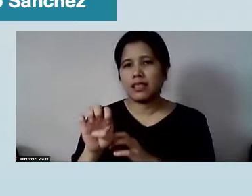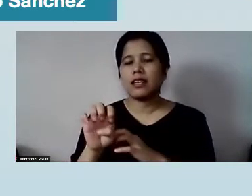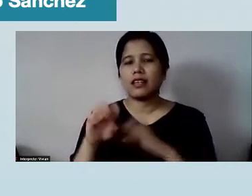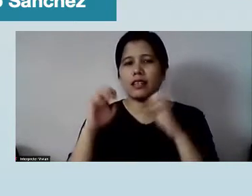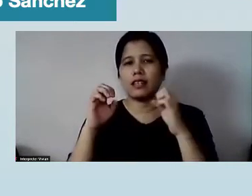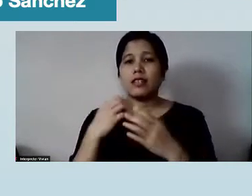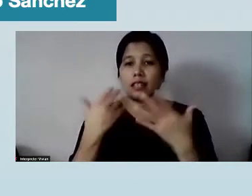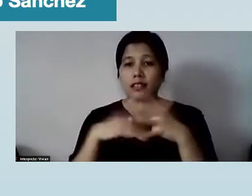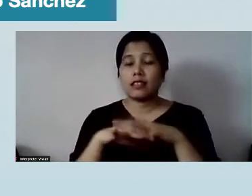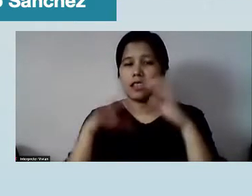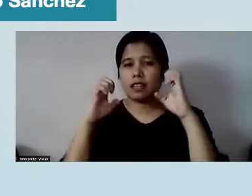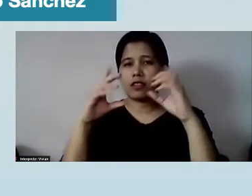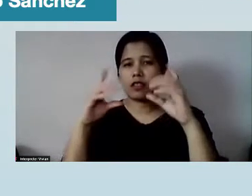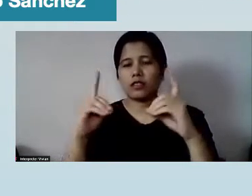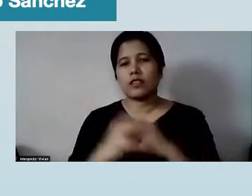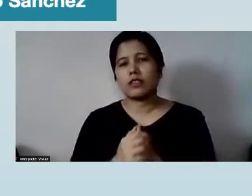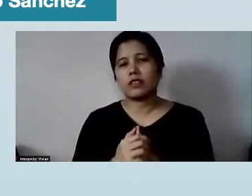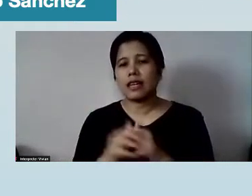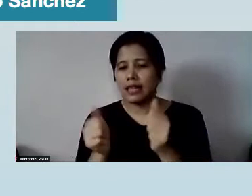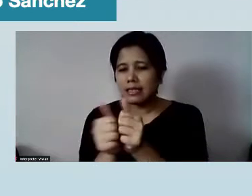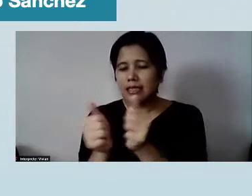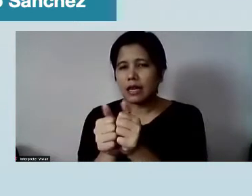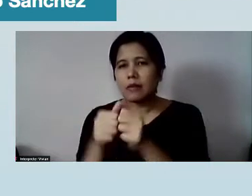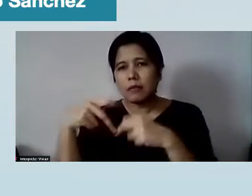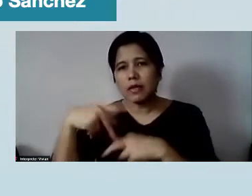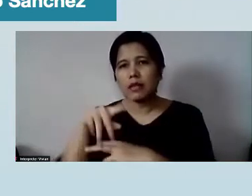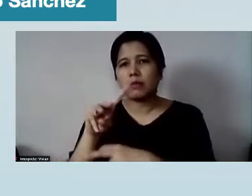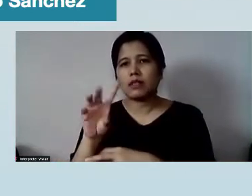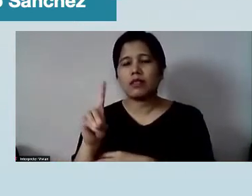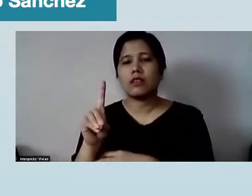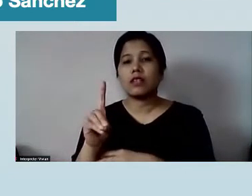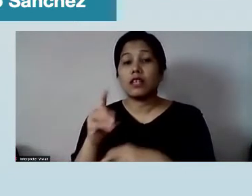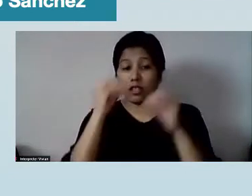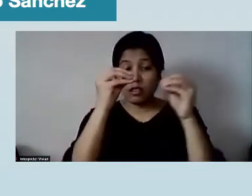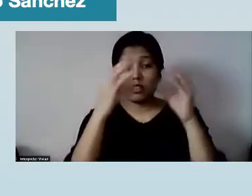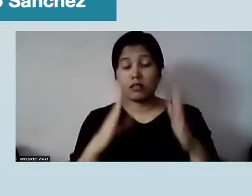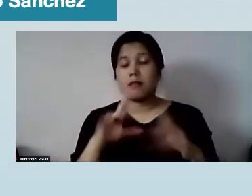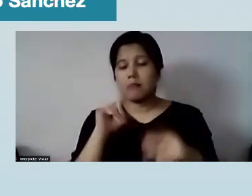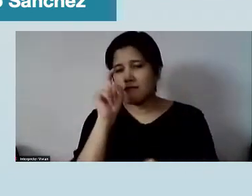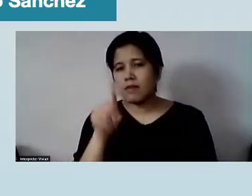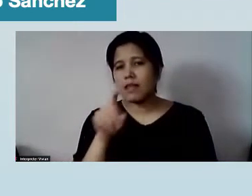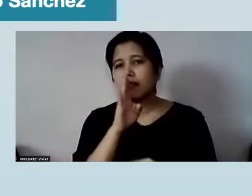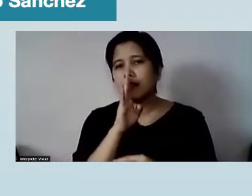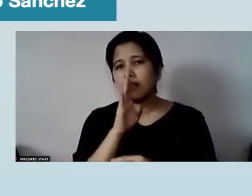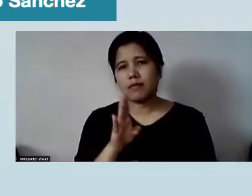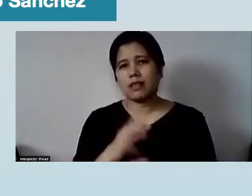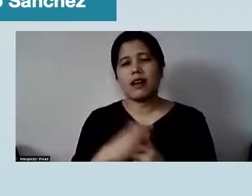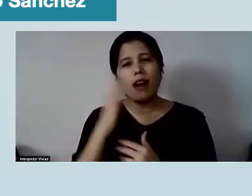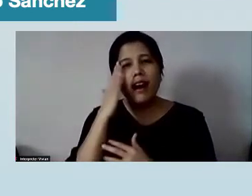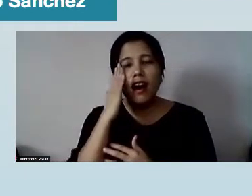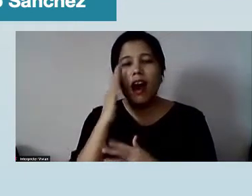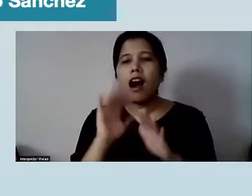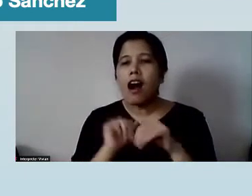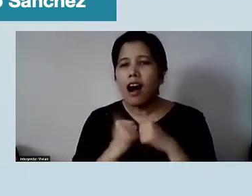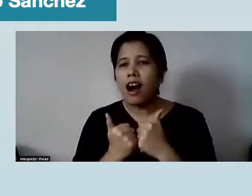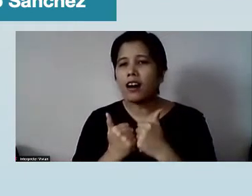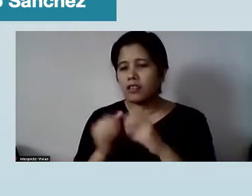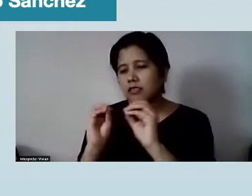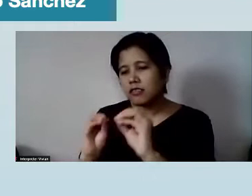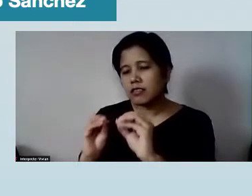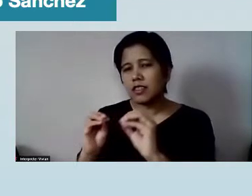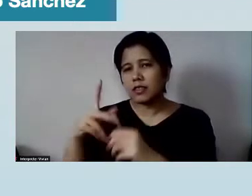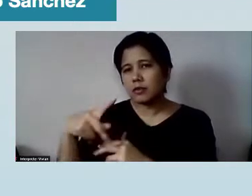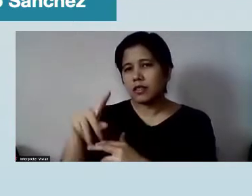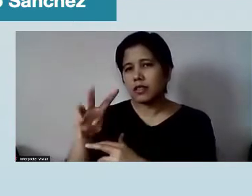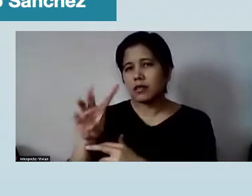kasamang may disabilities. And yung mga teachers natin should be knowledgeable doon sa pag-handle sa kanila. For example,